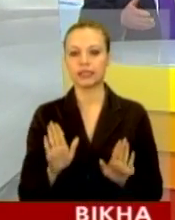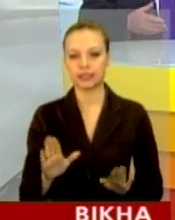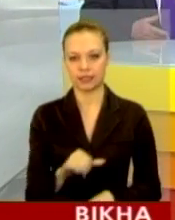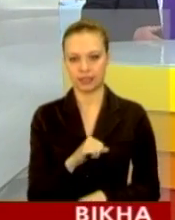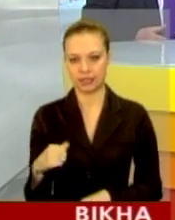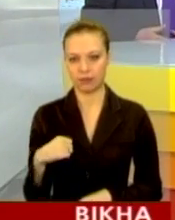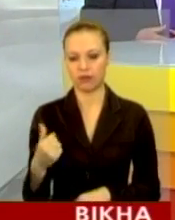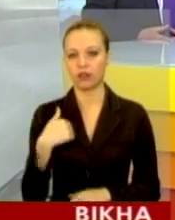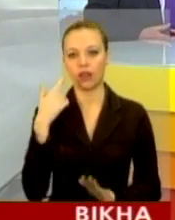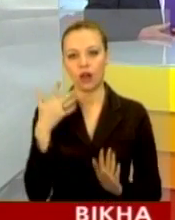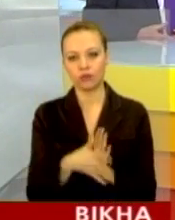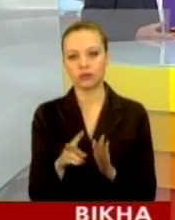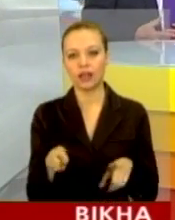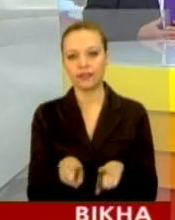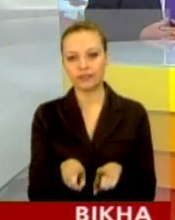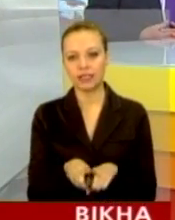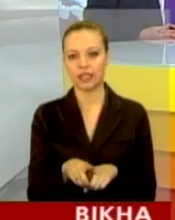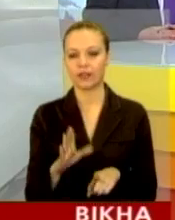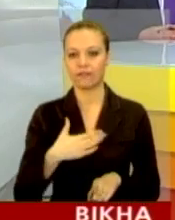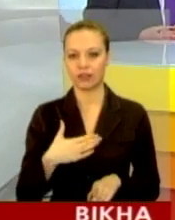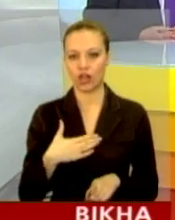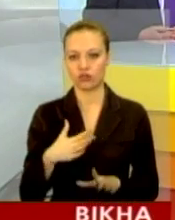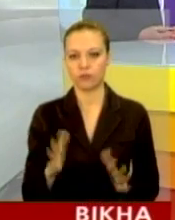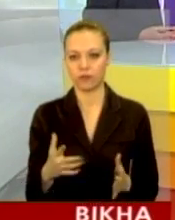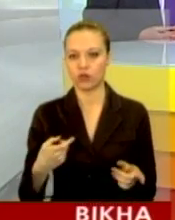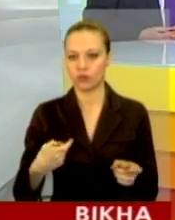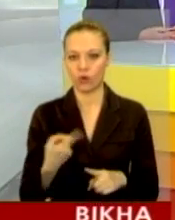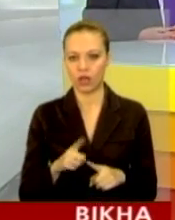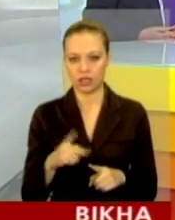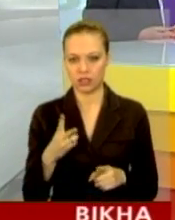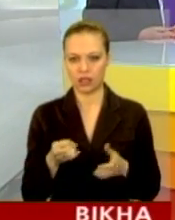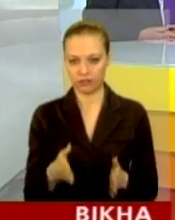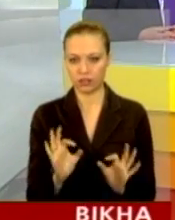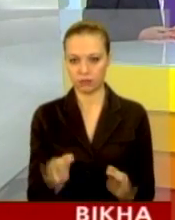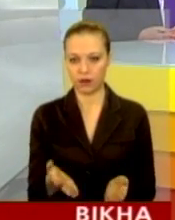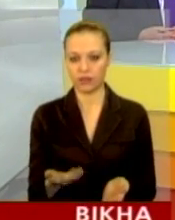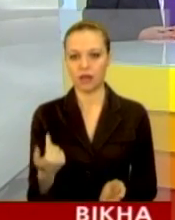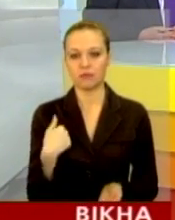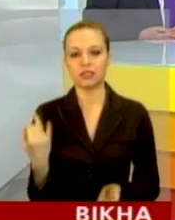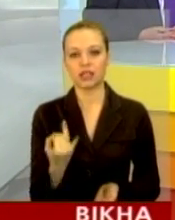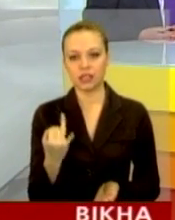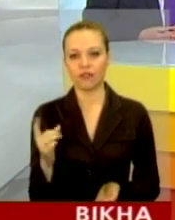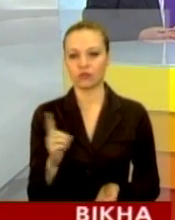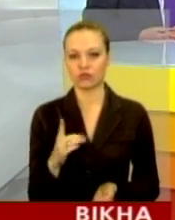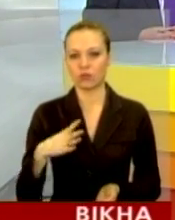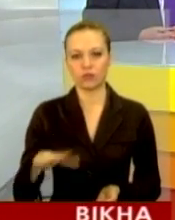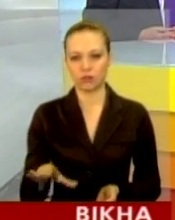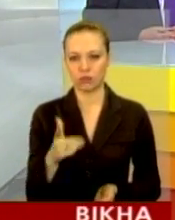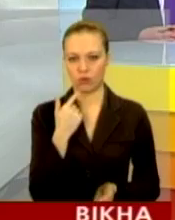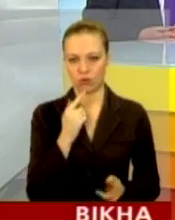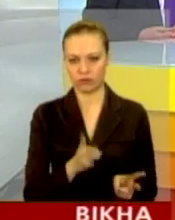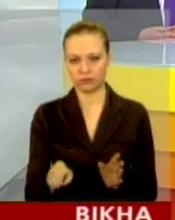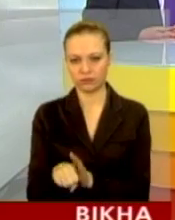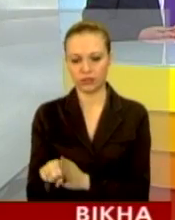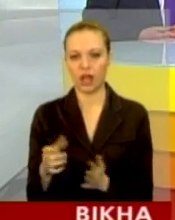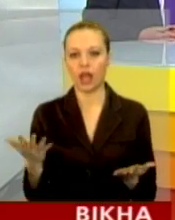самі. Я розумію, але все-таки, ну, у нашому випадку зброя – це не вихід, правда? Не. Ми зацікавлені в тому, щоб не було кровопролиття. Які